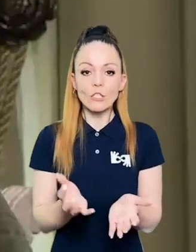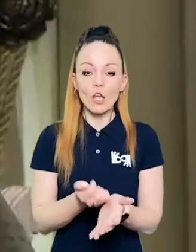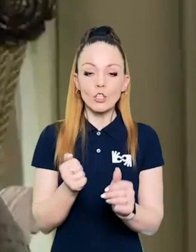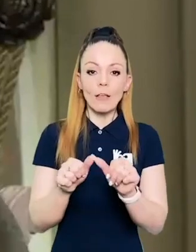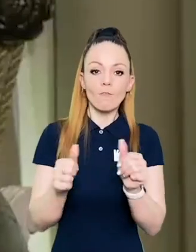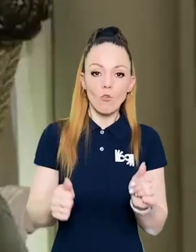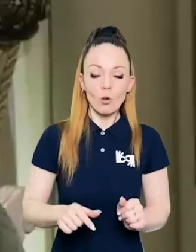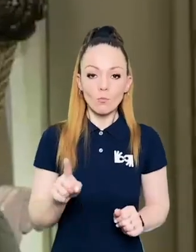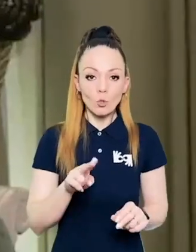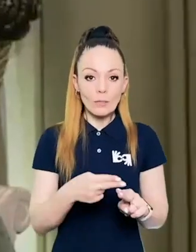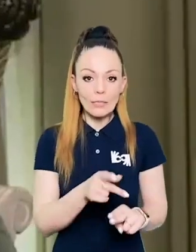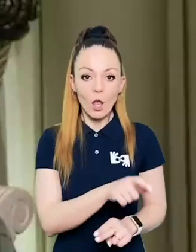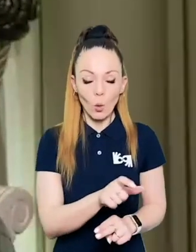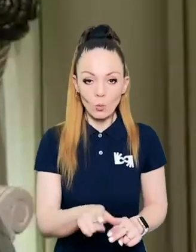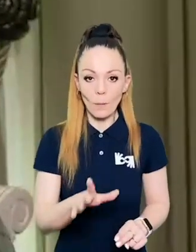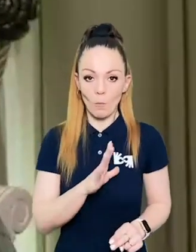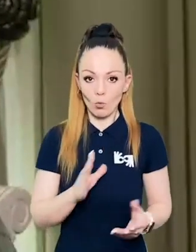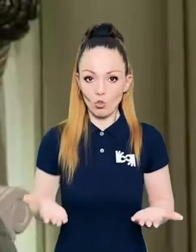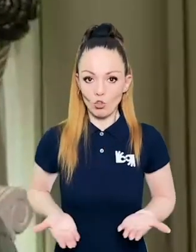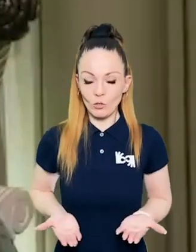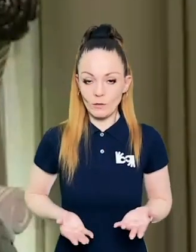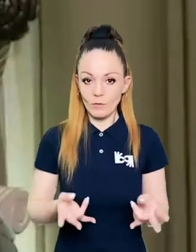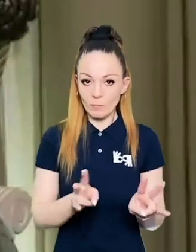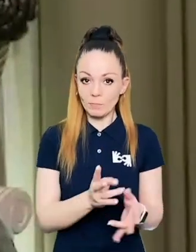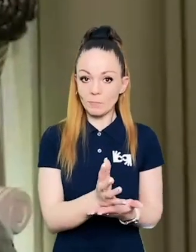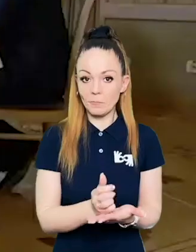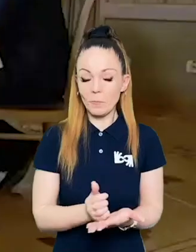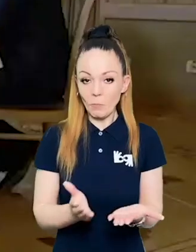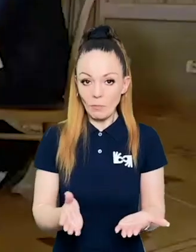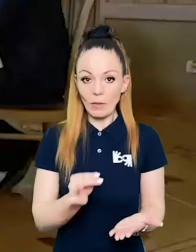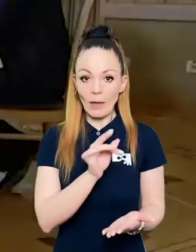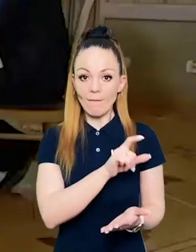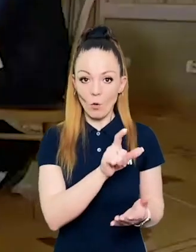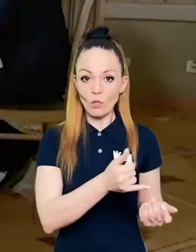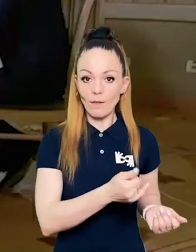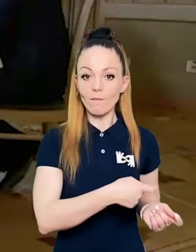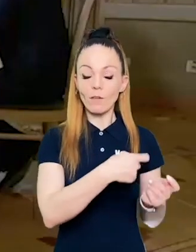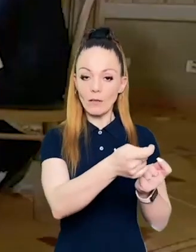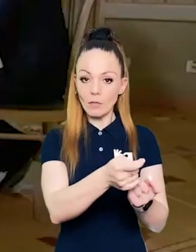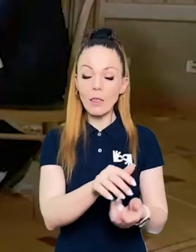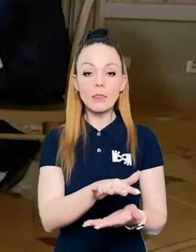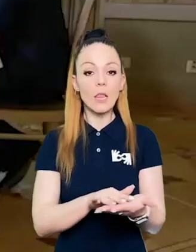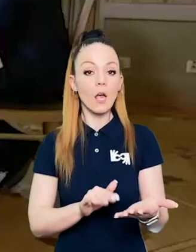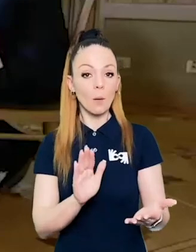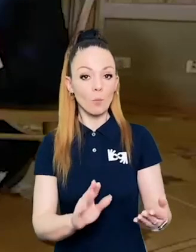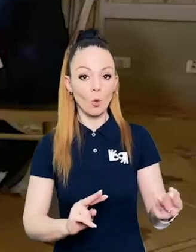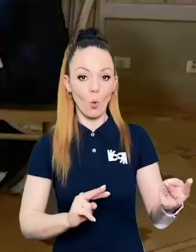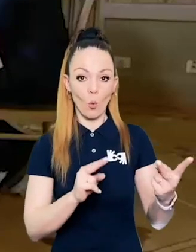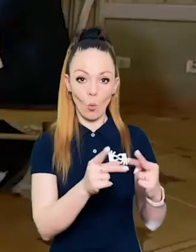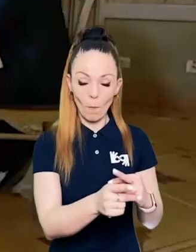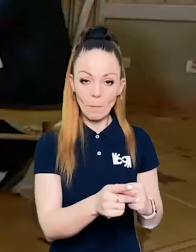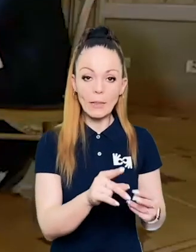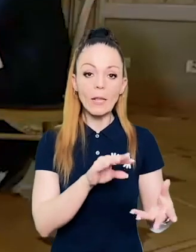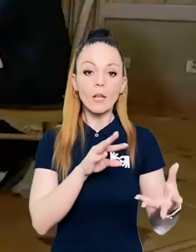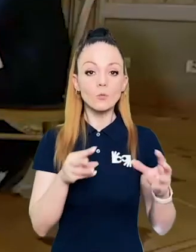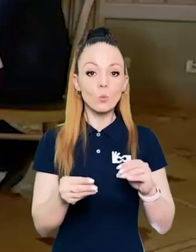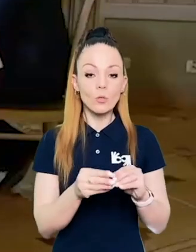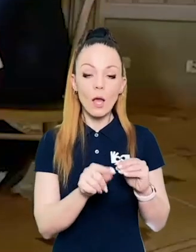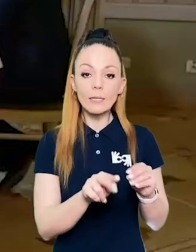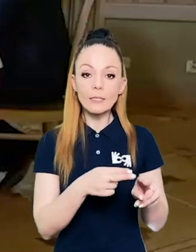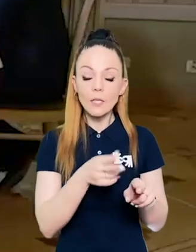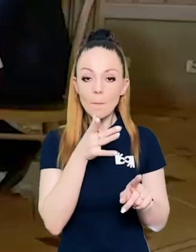можливість, скажімо так, знайшли форму, щоб ці люди були живі. Да? І вони їх вивезли. Далі буде обмін.